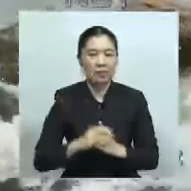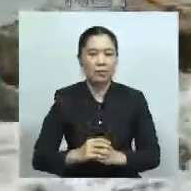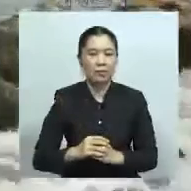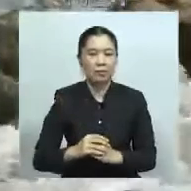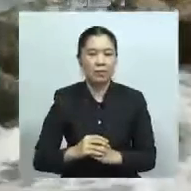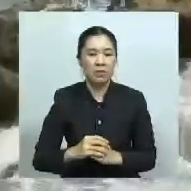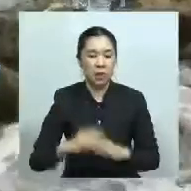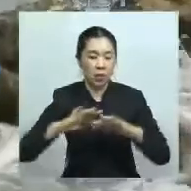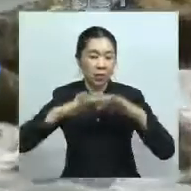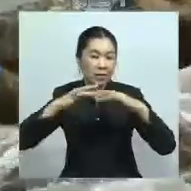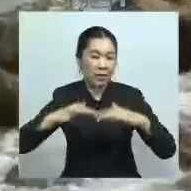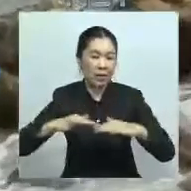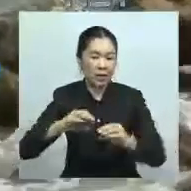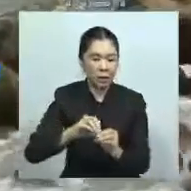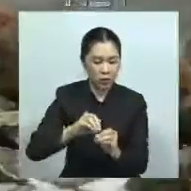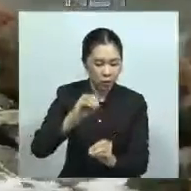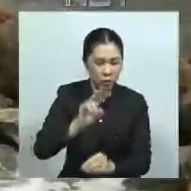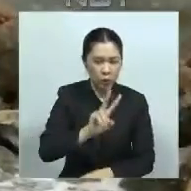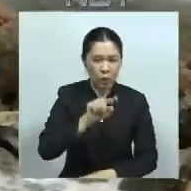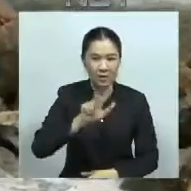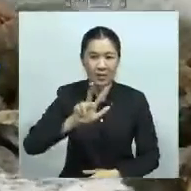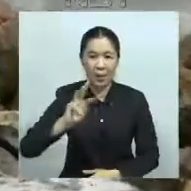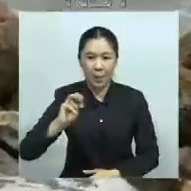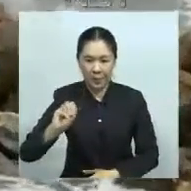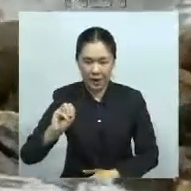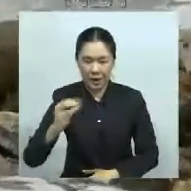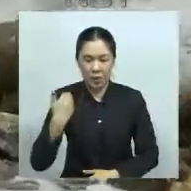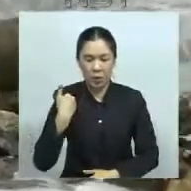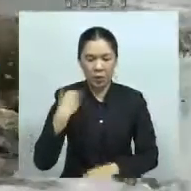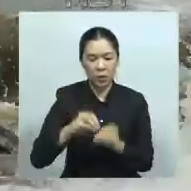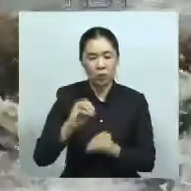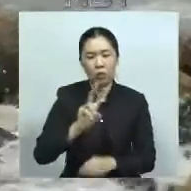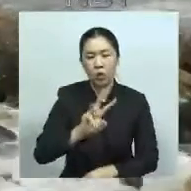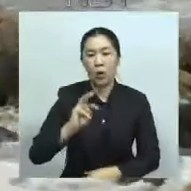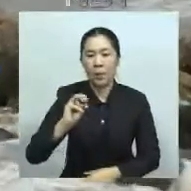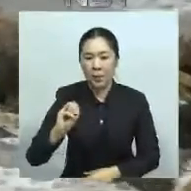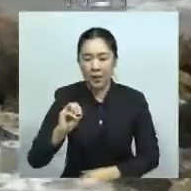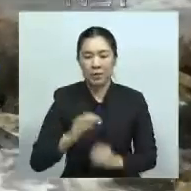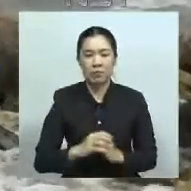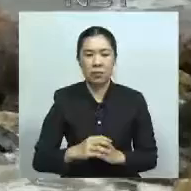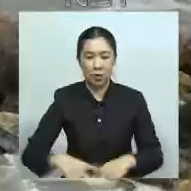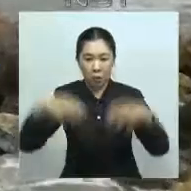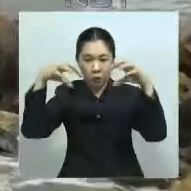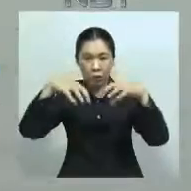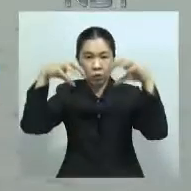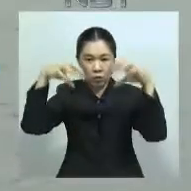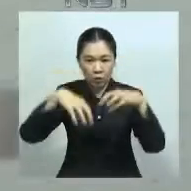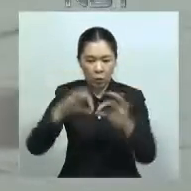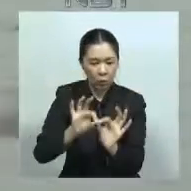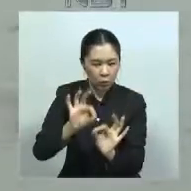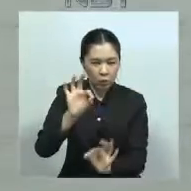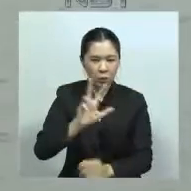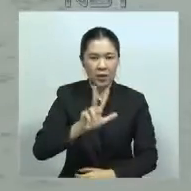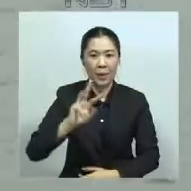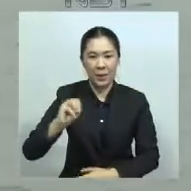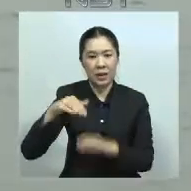ดามันนะคะมีคลื่นสูง 2-3 เมตรส่วนอ่าวไทยมีคลื่นสูงประมาณ2เมตรบริเวณที่มีฝนฟ้าคะนองคลื่นสูงมากกว่า